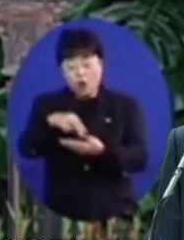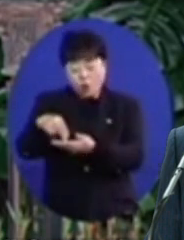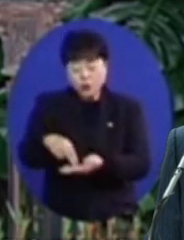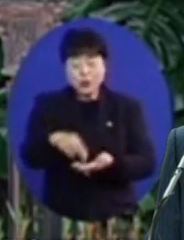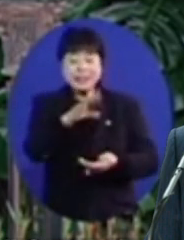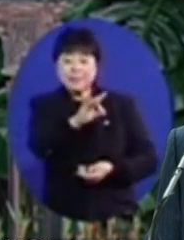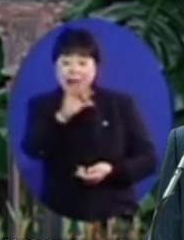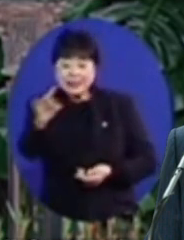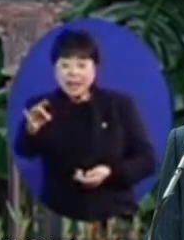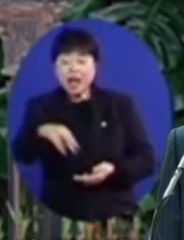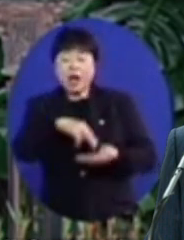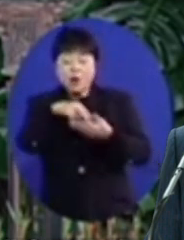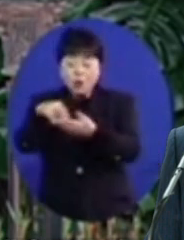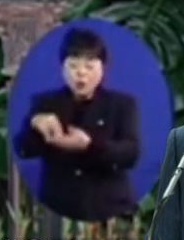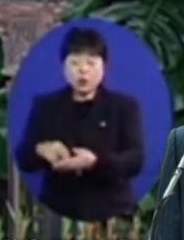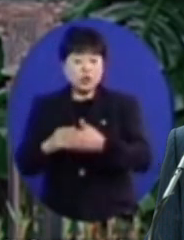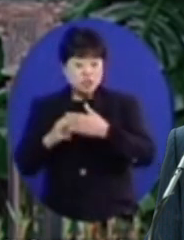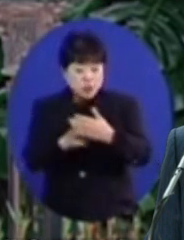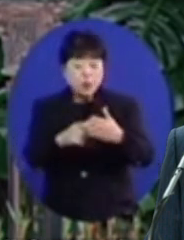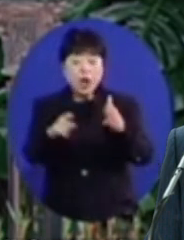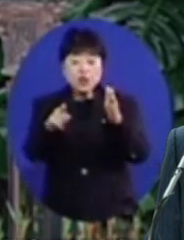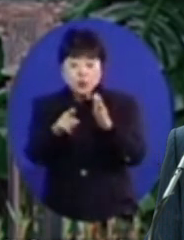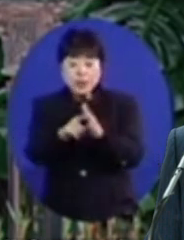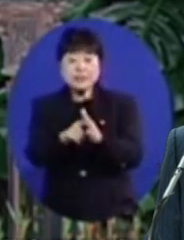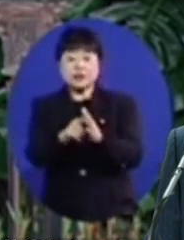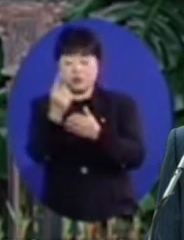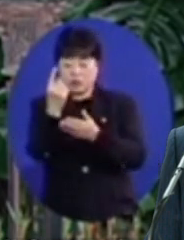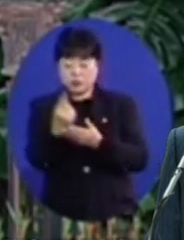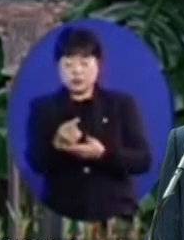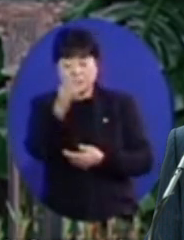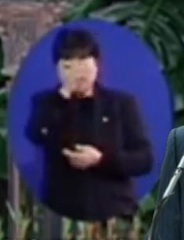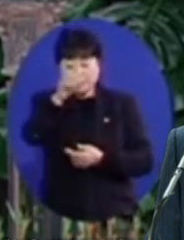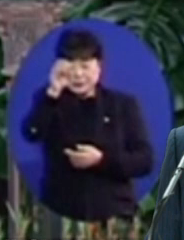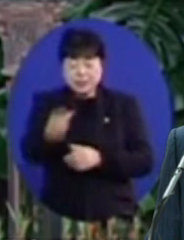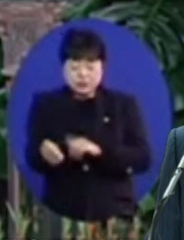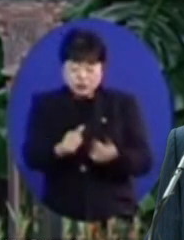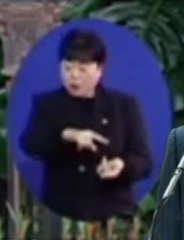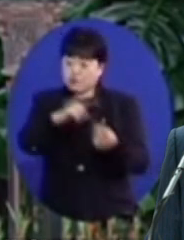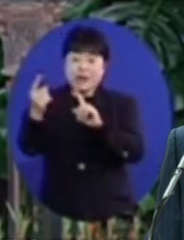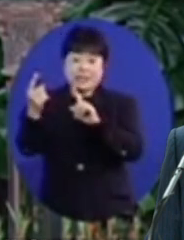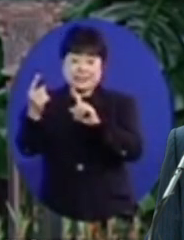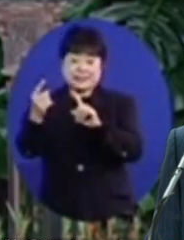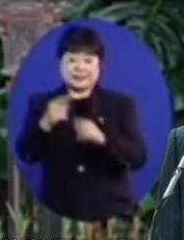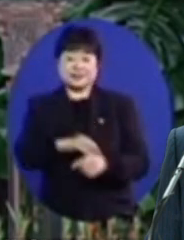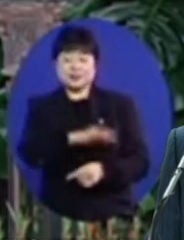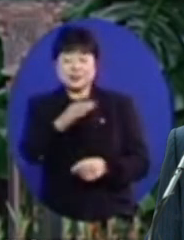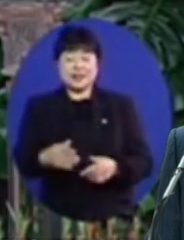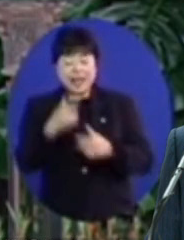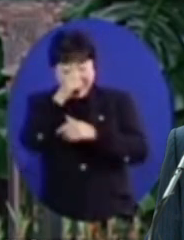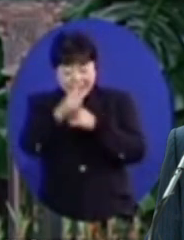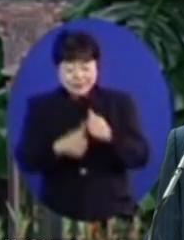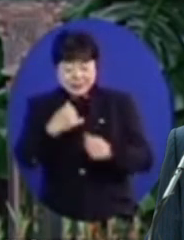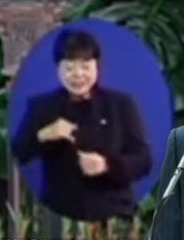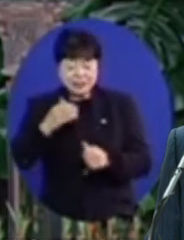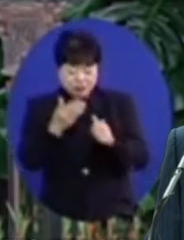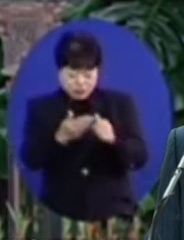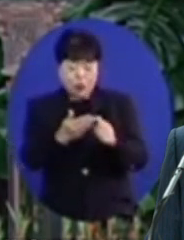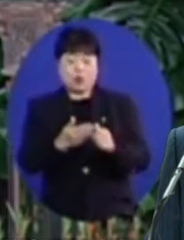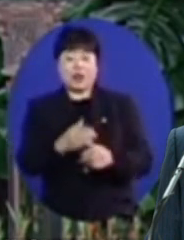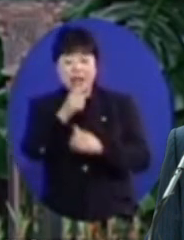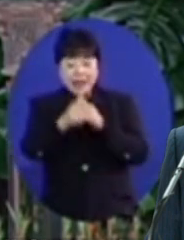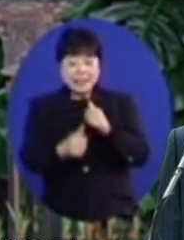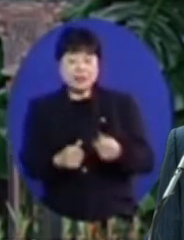때마다 고독을 극복하기 위해서 십자가에 죽었다가 부활하셔서 우리에게 하나님의 자녀가 되게 하시고